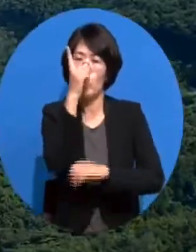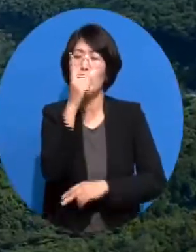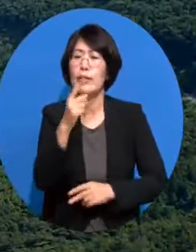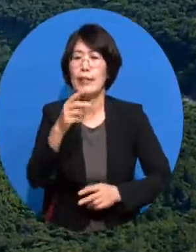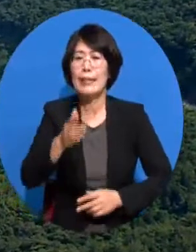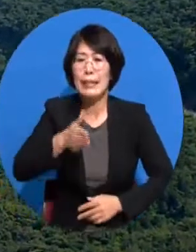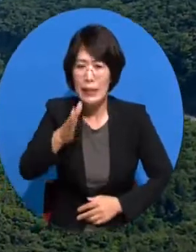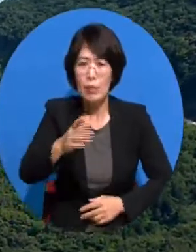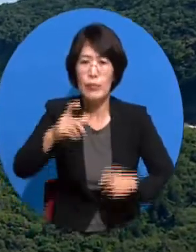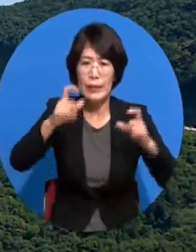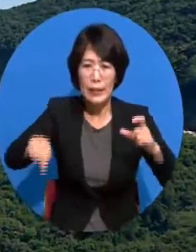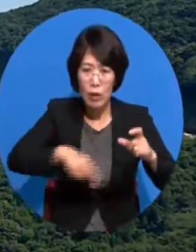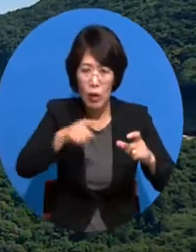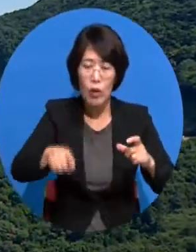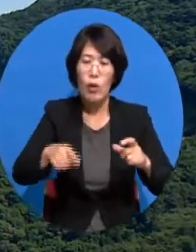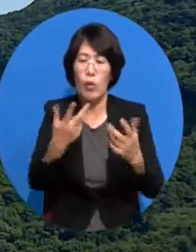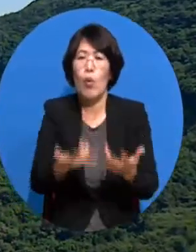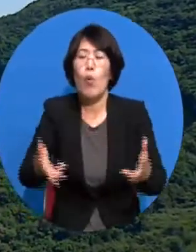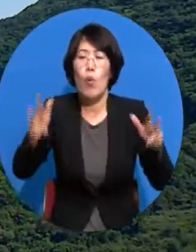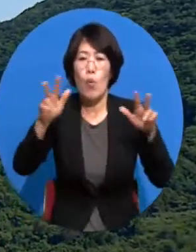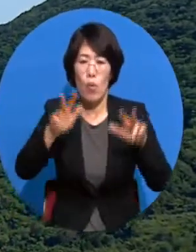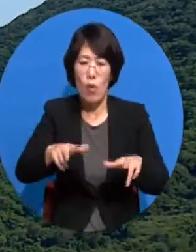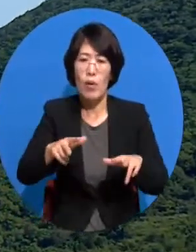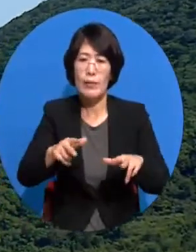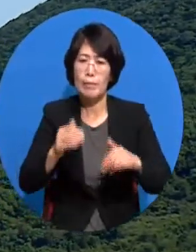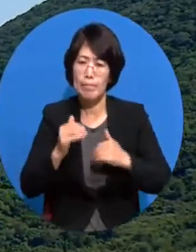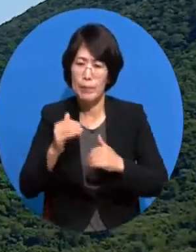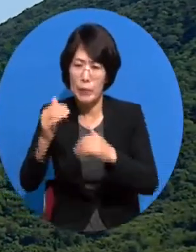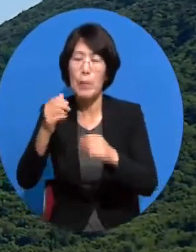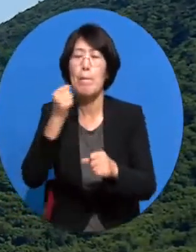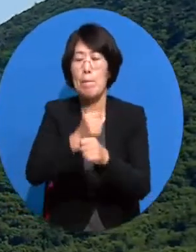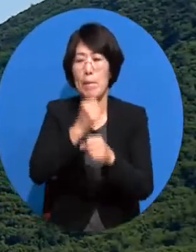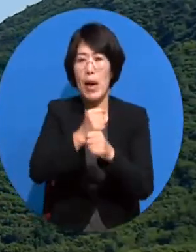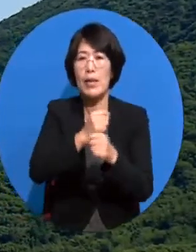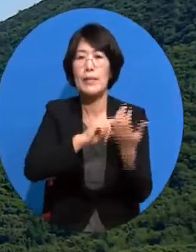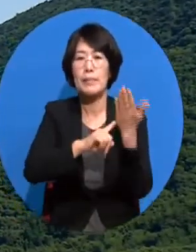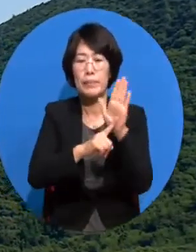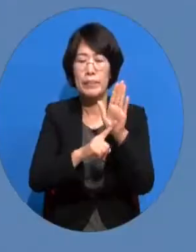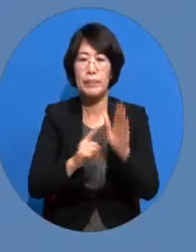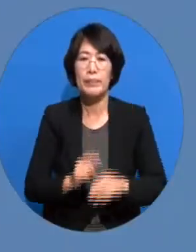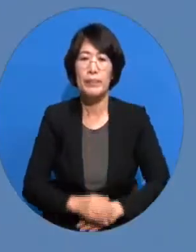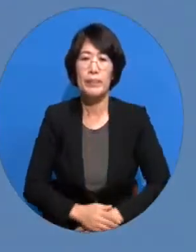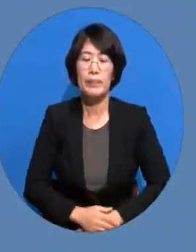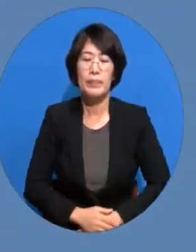클러스터와 우주과학 발사체 테마파크를 차질 없이 조성하겠다고 밝혔습니다.